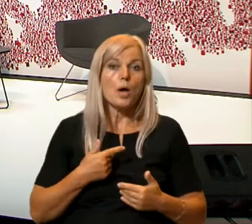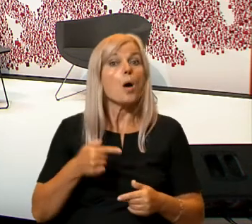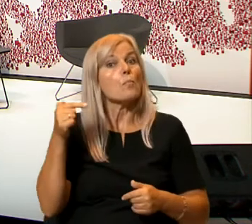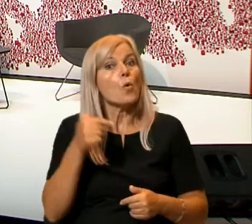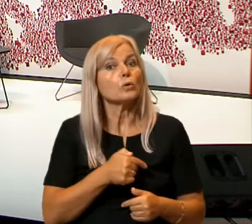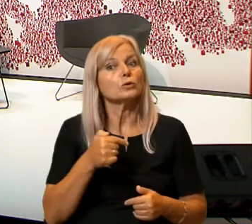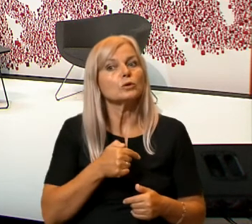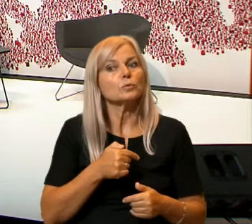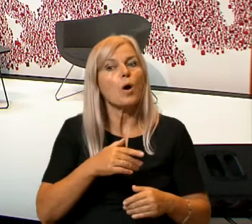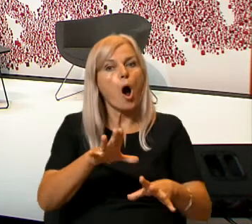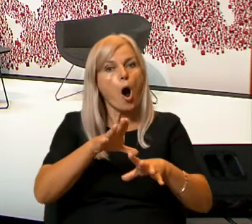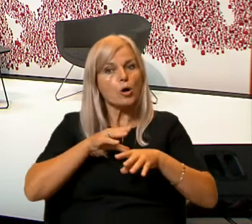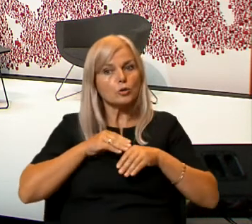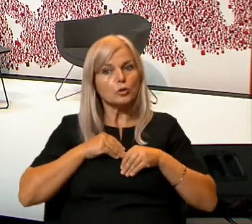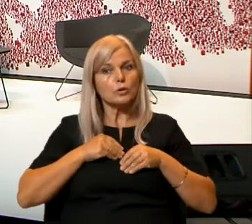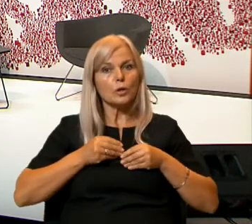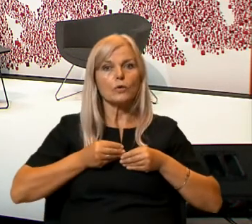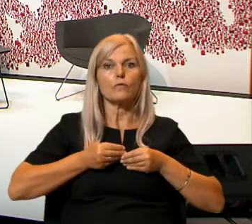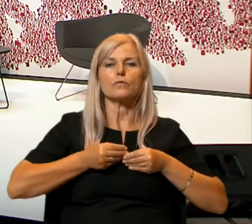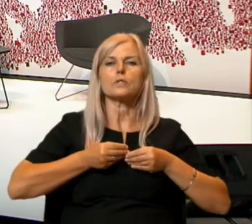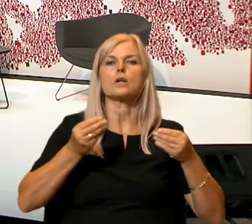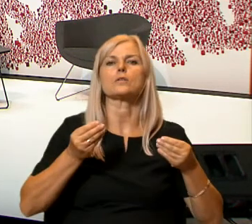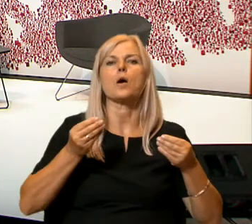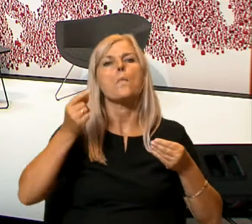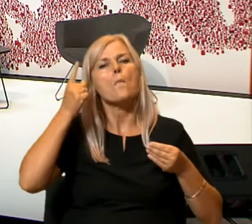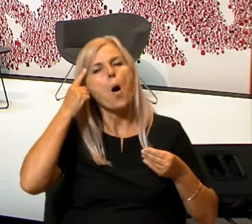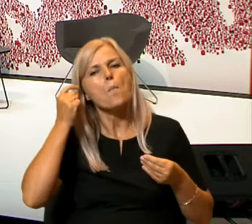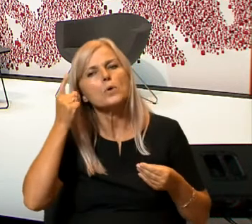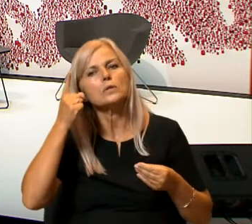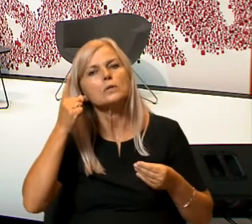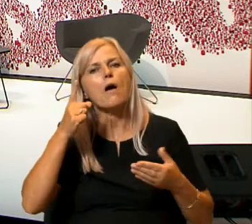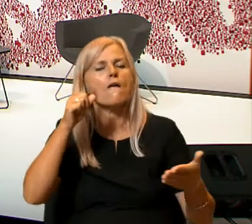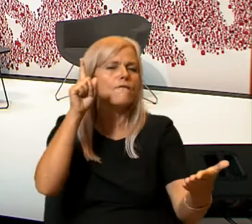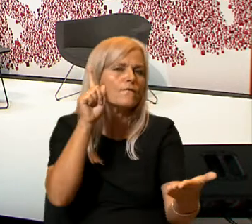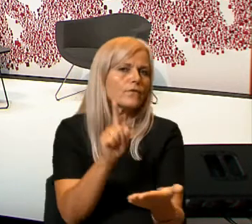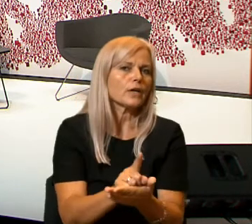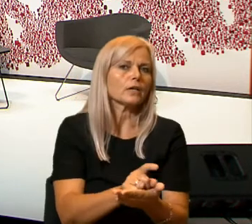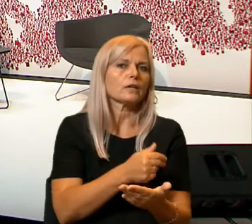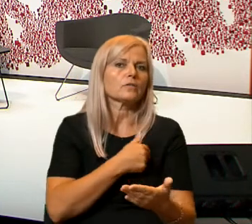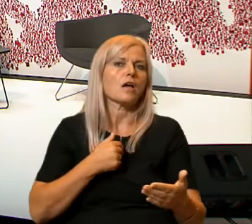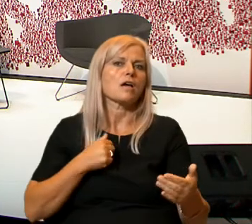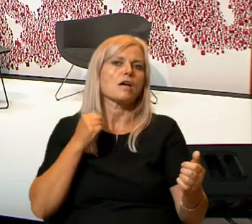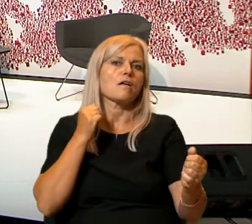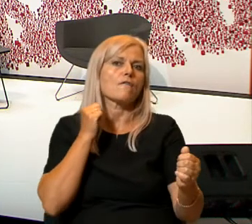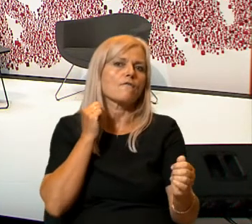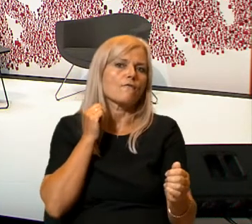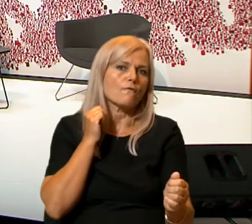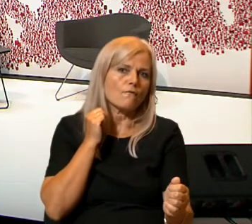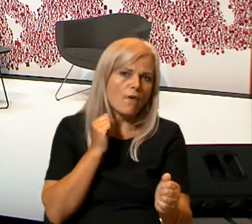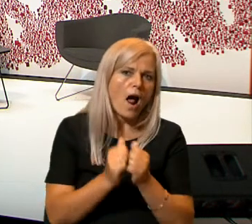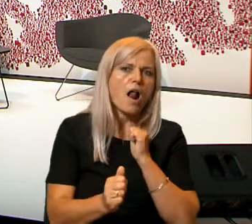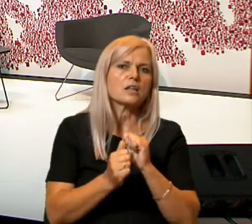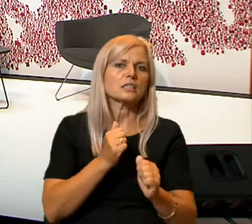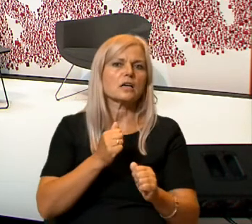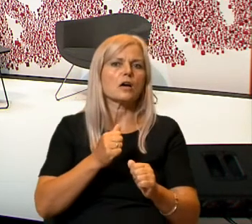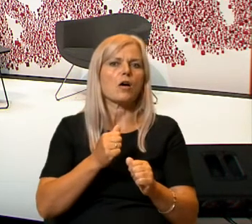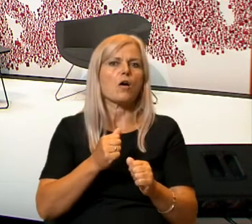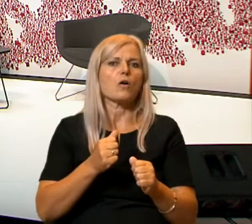musimy uzyskać wzrost, kreatywność, wygrać w tej walce o